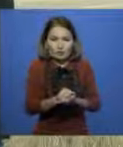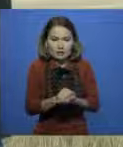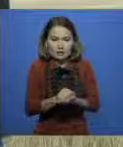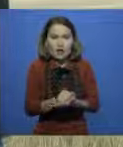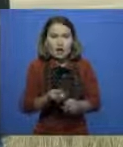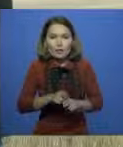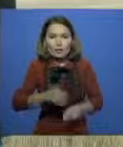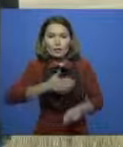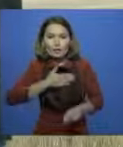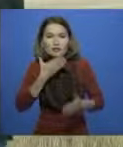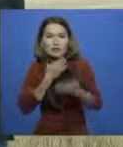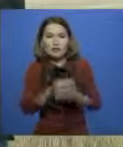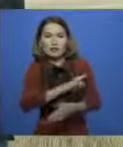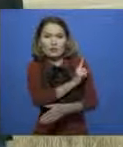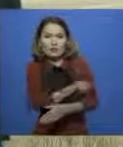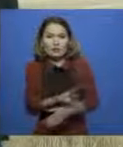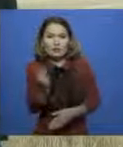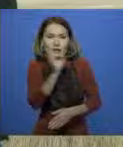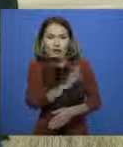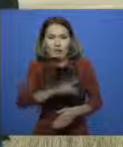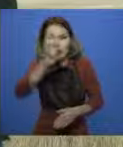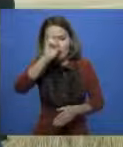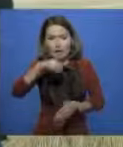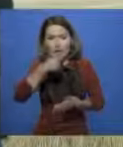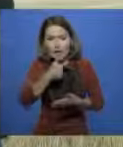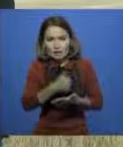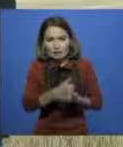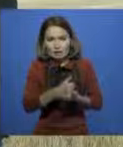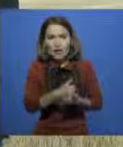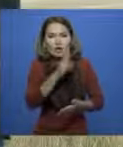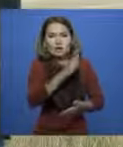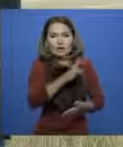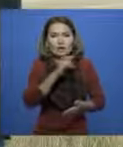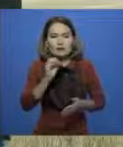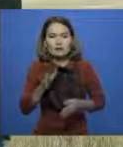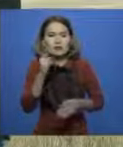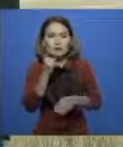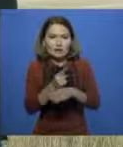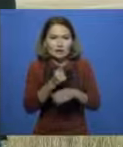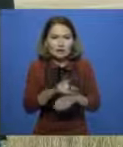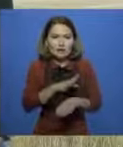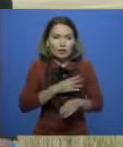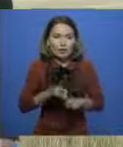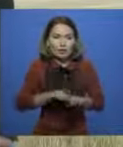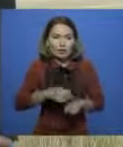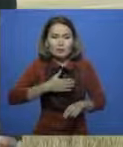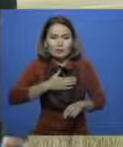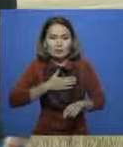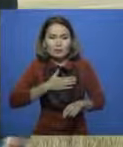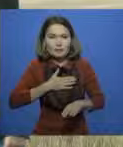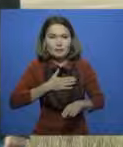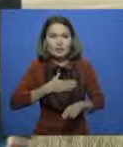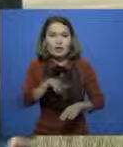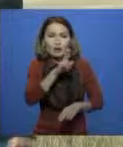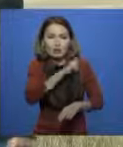толық пайдалана алмай отыр. Елбасы таяуда келген сапарында осындай сын айтқан еді. Енді ондай одан қандай қорытынды шығаруға бар? Ал